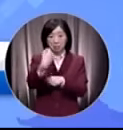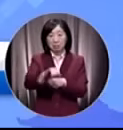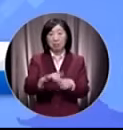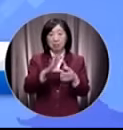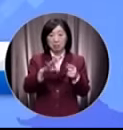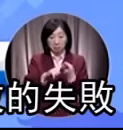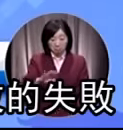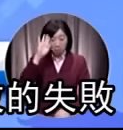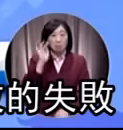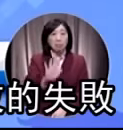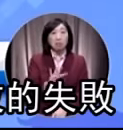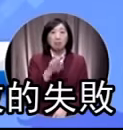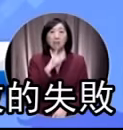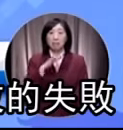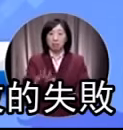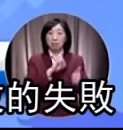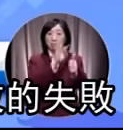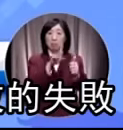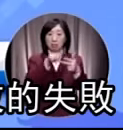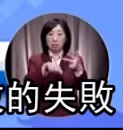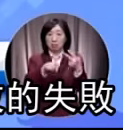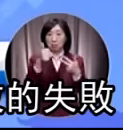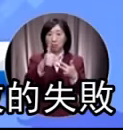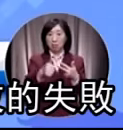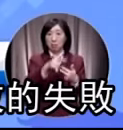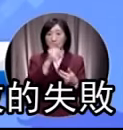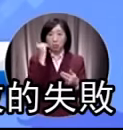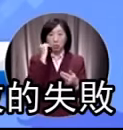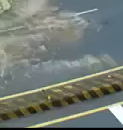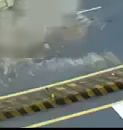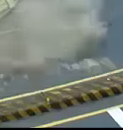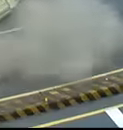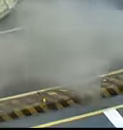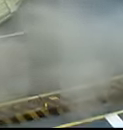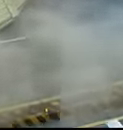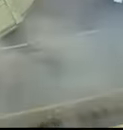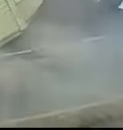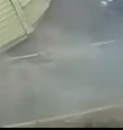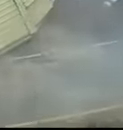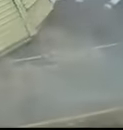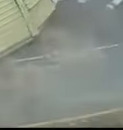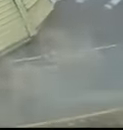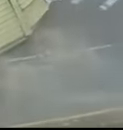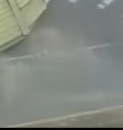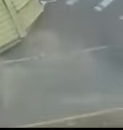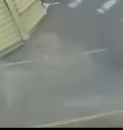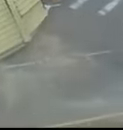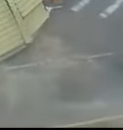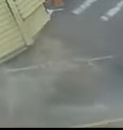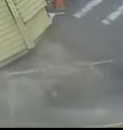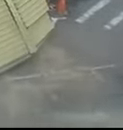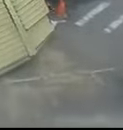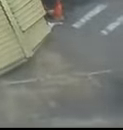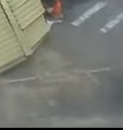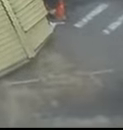诉朱主席，如果你真心的要反省国民党执政的失败，那么首先要检讨的就是你